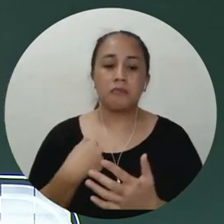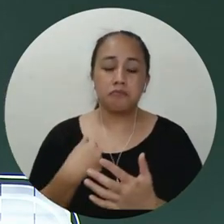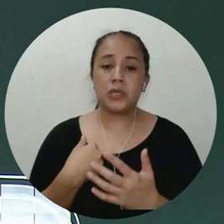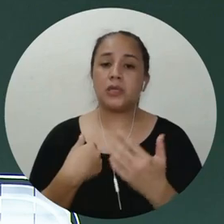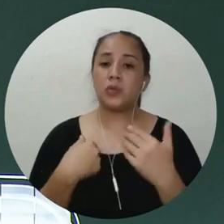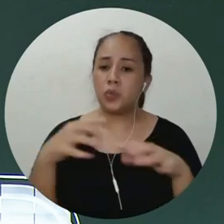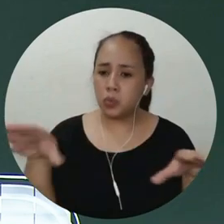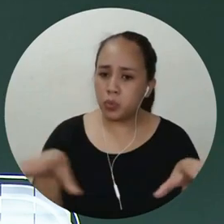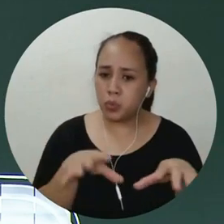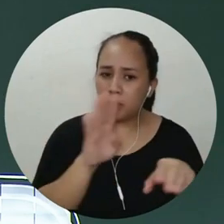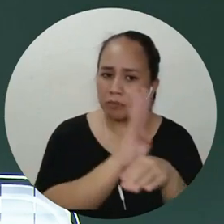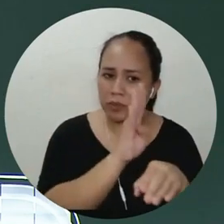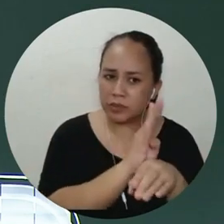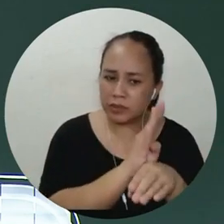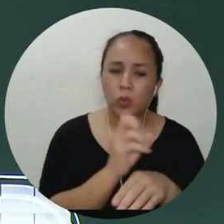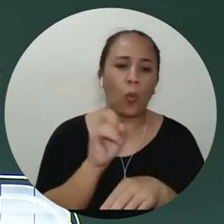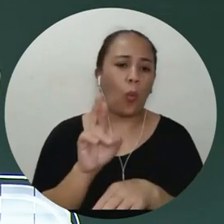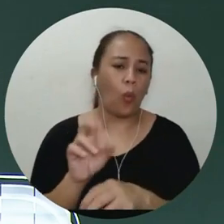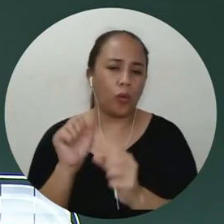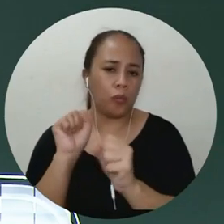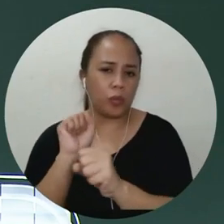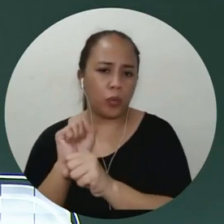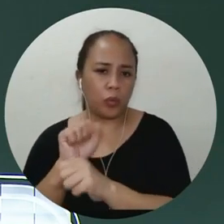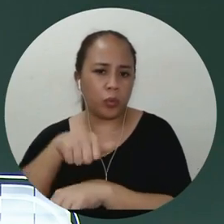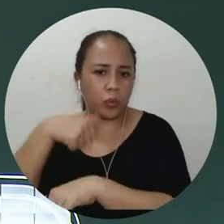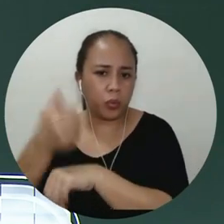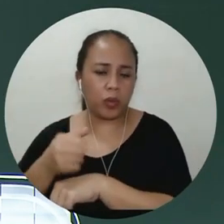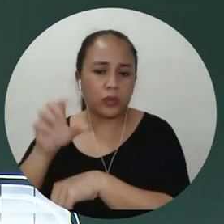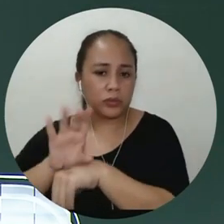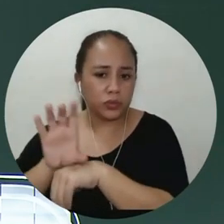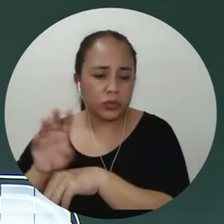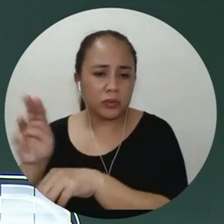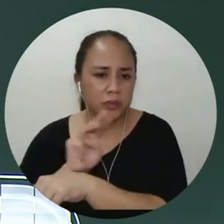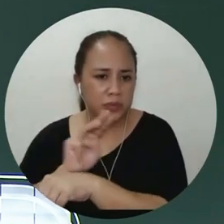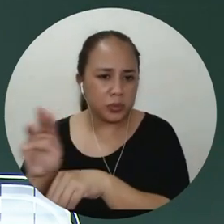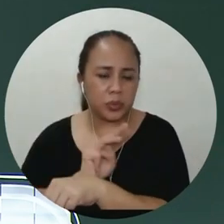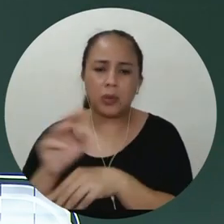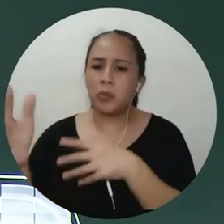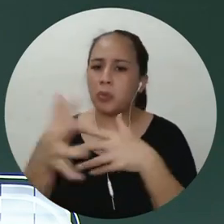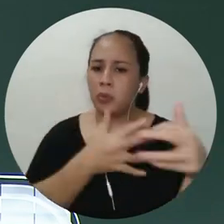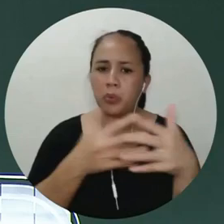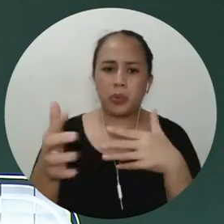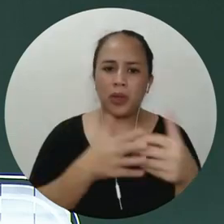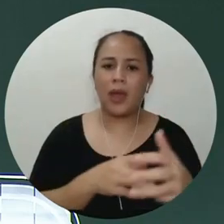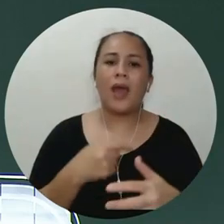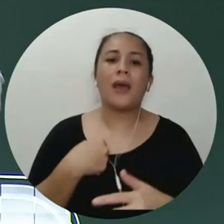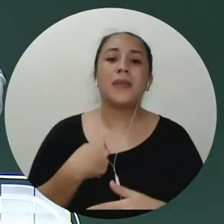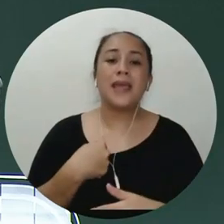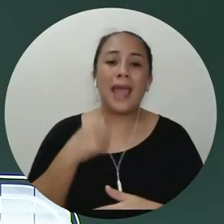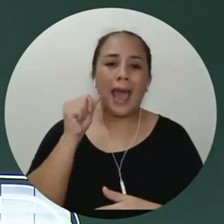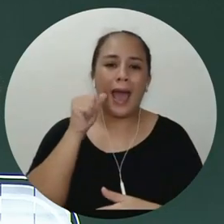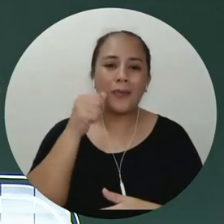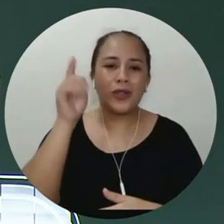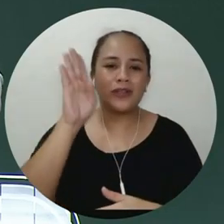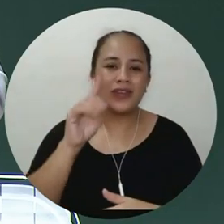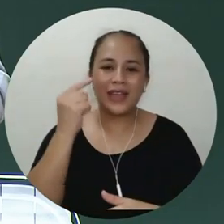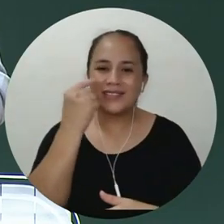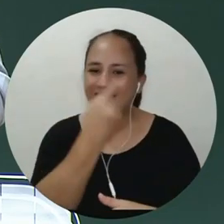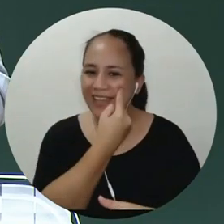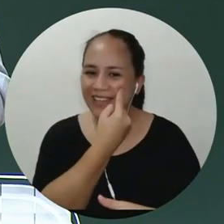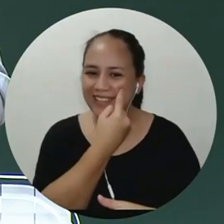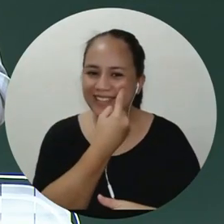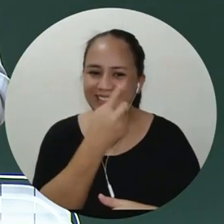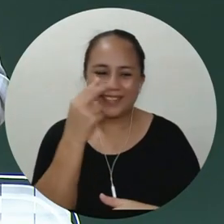my business, whether I was establishing this church and doing my ministry, I was the apple of God's eye. 전도는요 조합적 축복이에요.